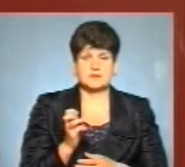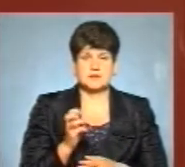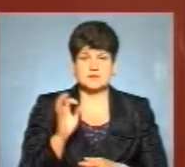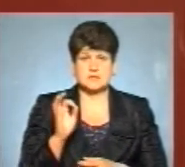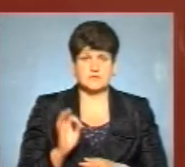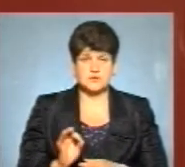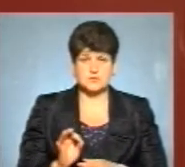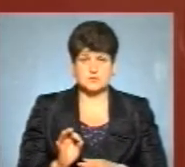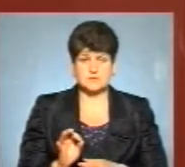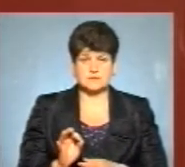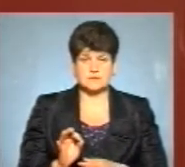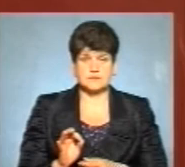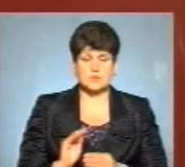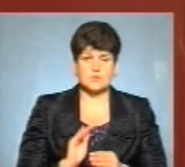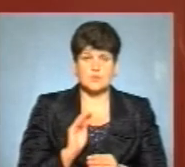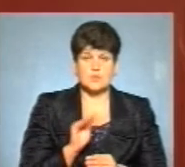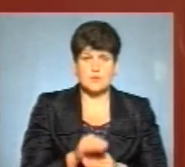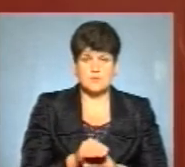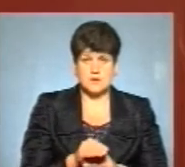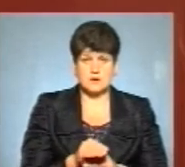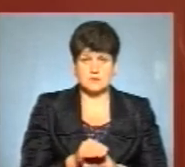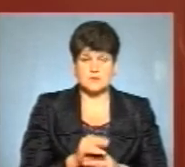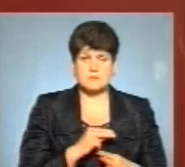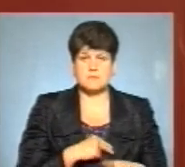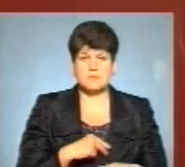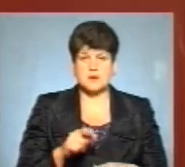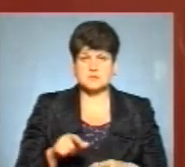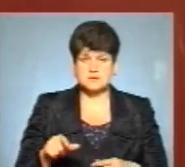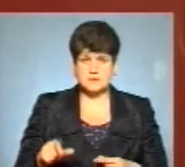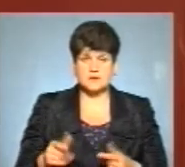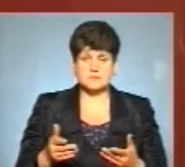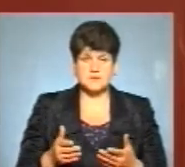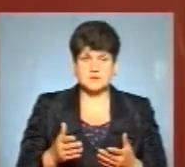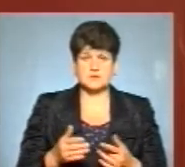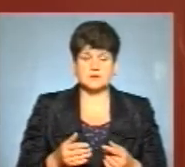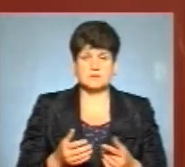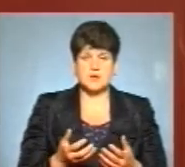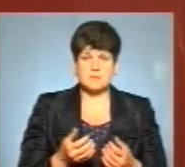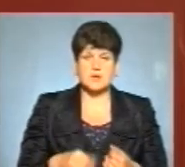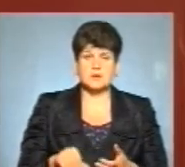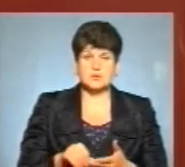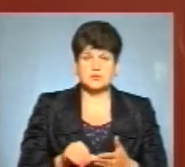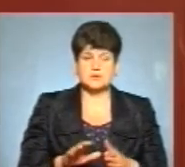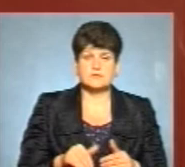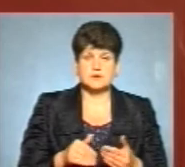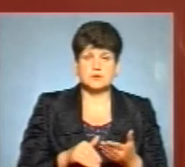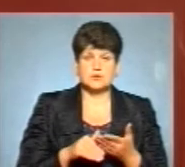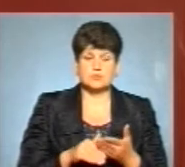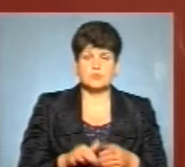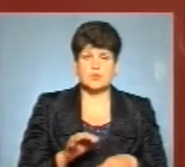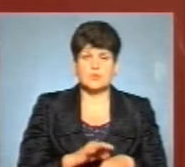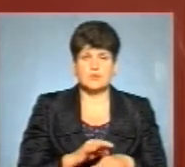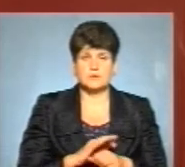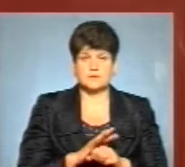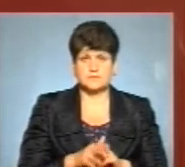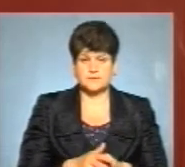300% доплати працівникам, які безпосередньо приймали участь у наданні допомоги хворим із